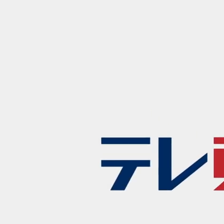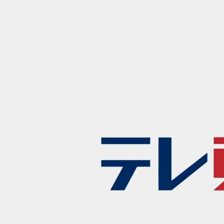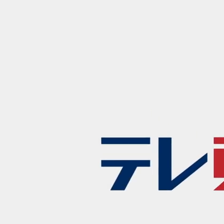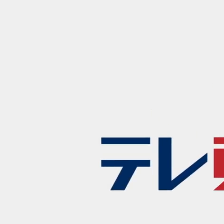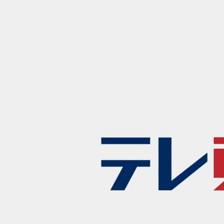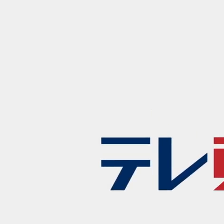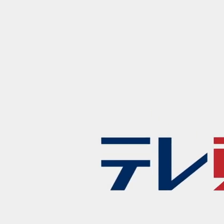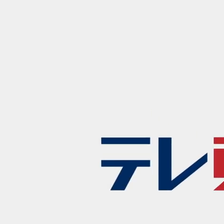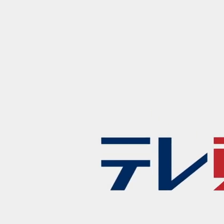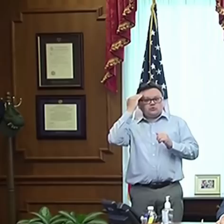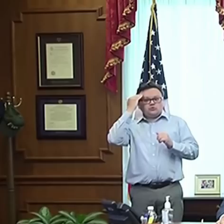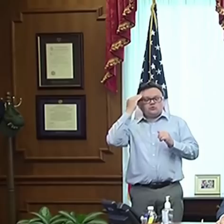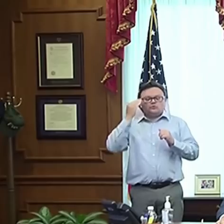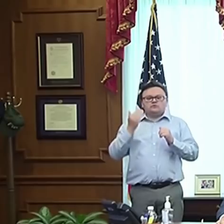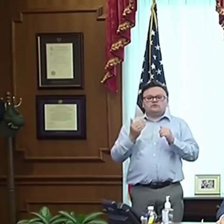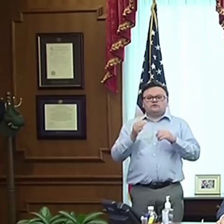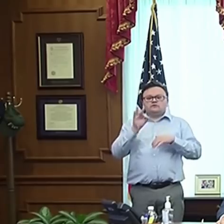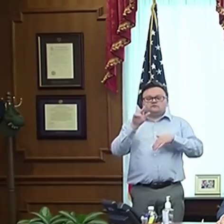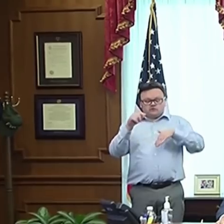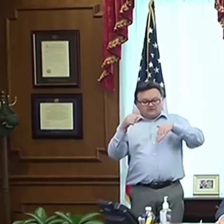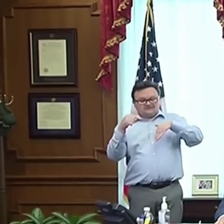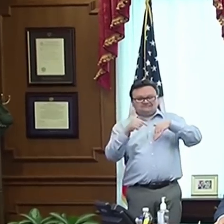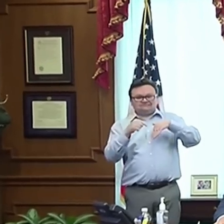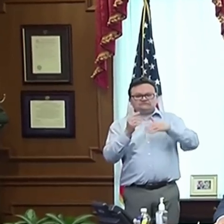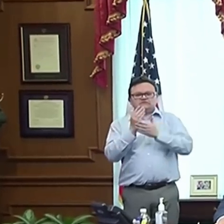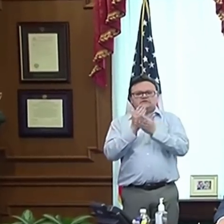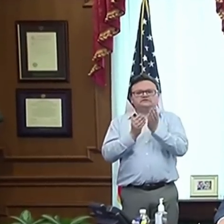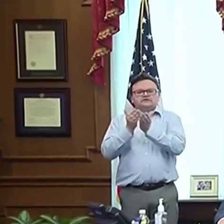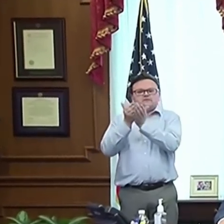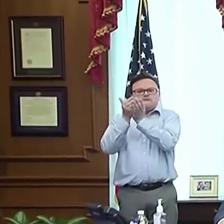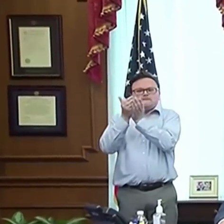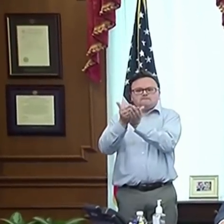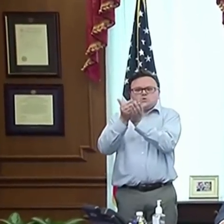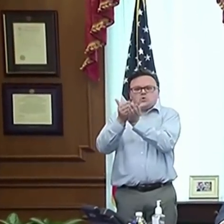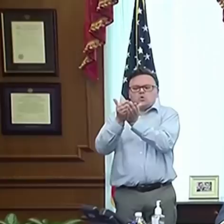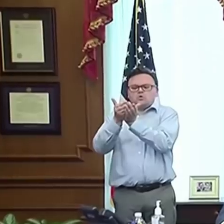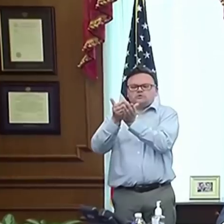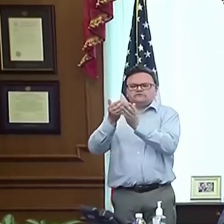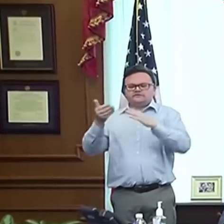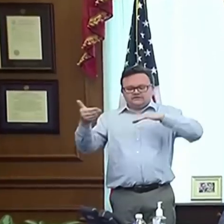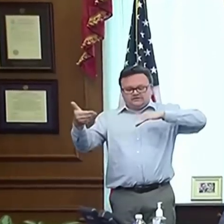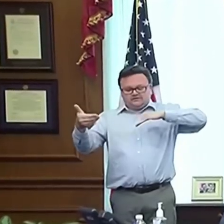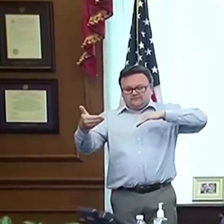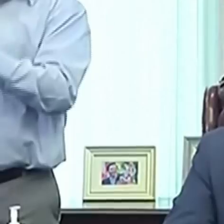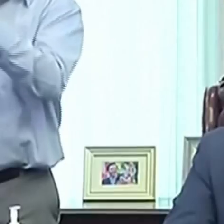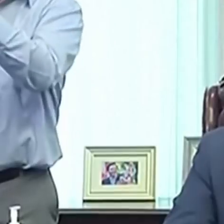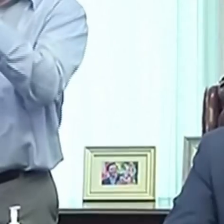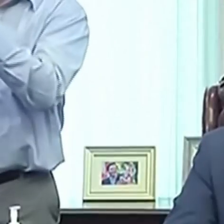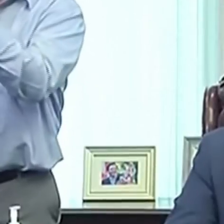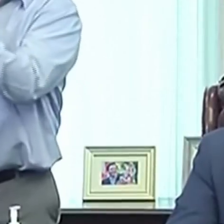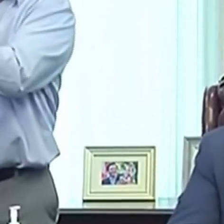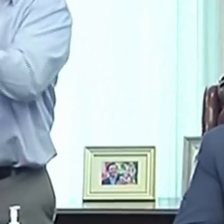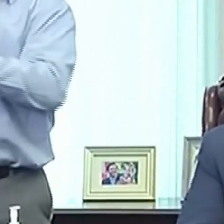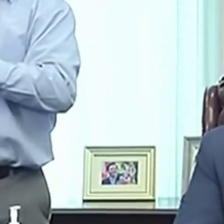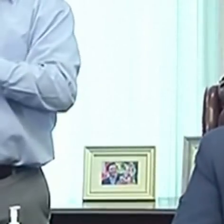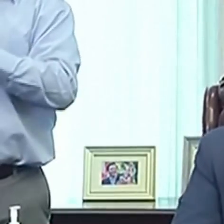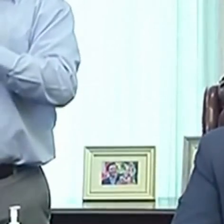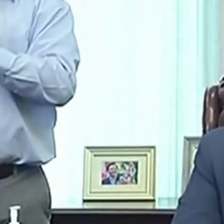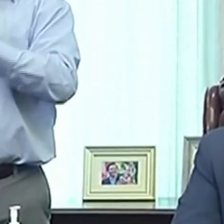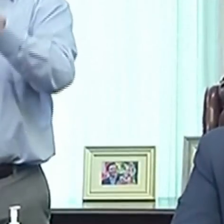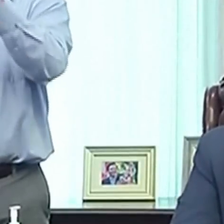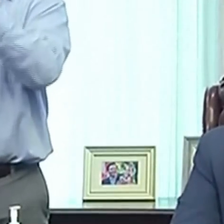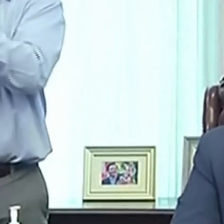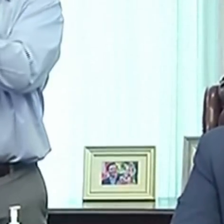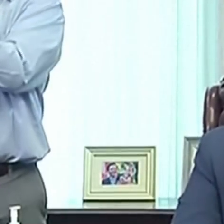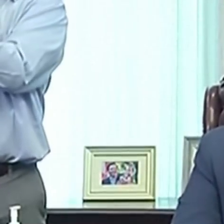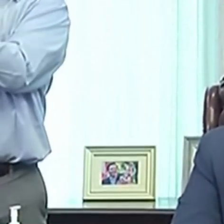テレ東。 アメリカ南部フロリダ州のデサンティス知事は1日、新型コロナウイルスの